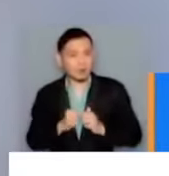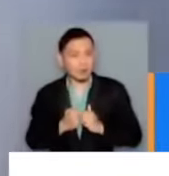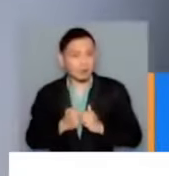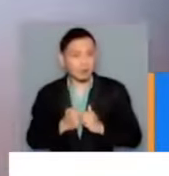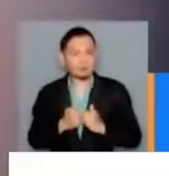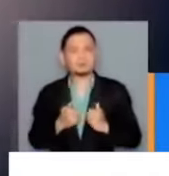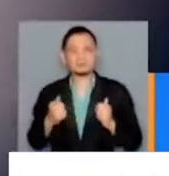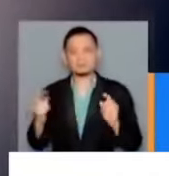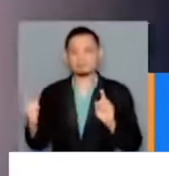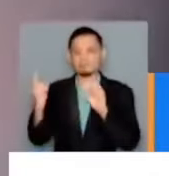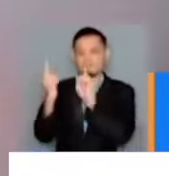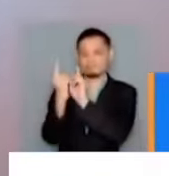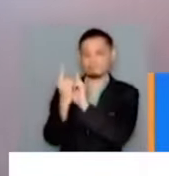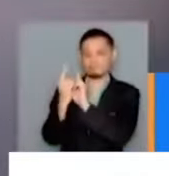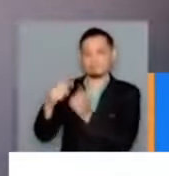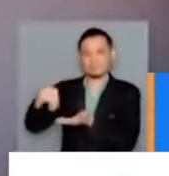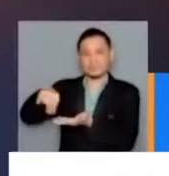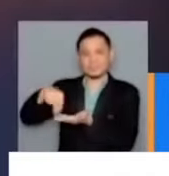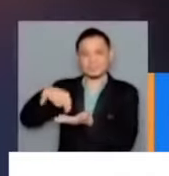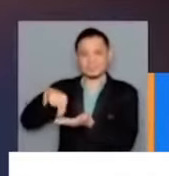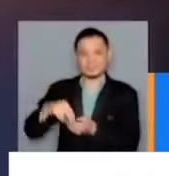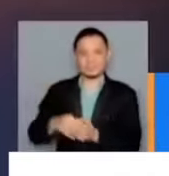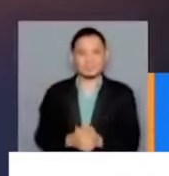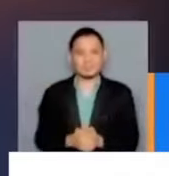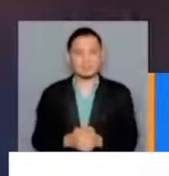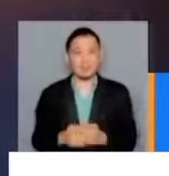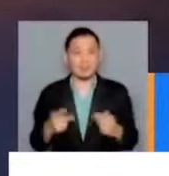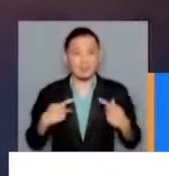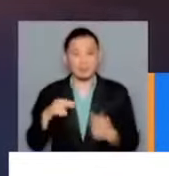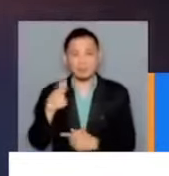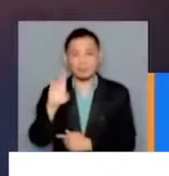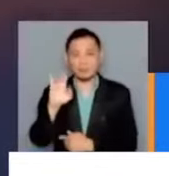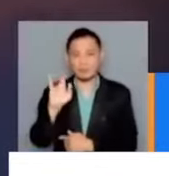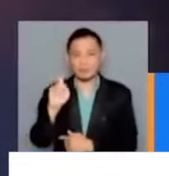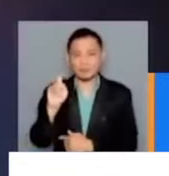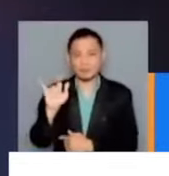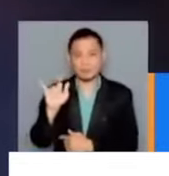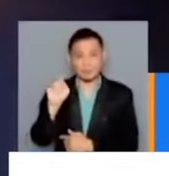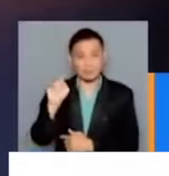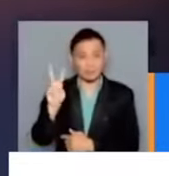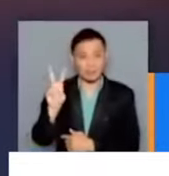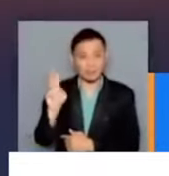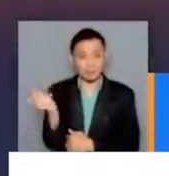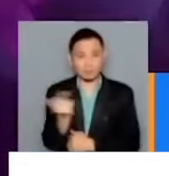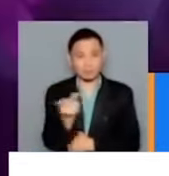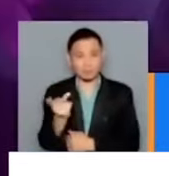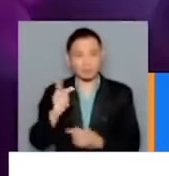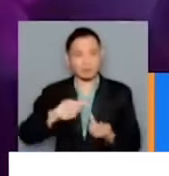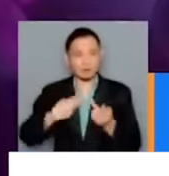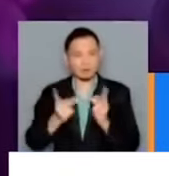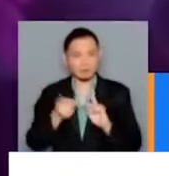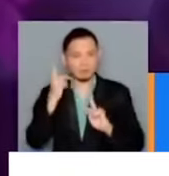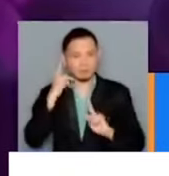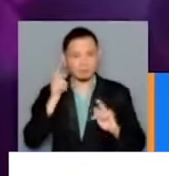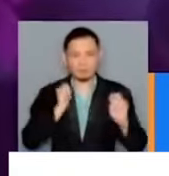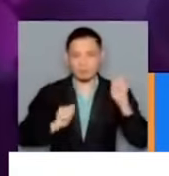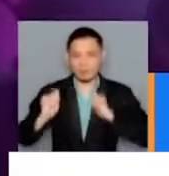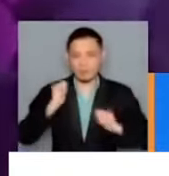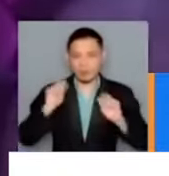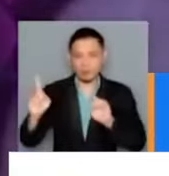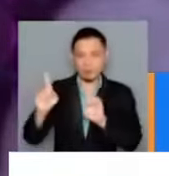2012, unang nagkasama ang dalawa sa isang reality show at naging magpartner sa isang dance performance. Pero ang